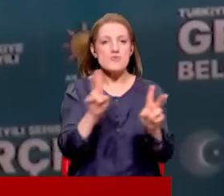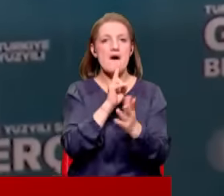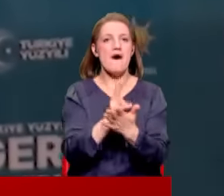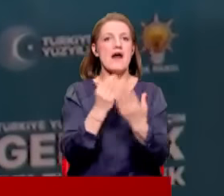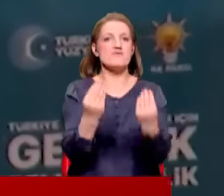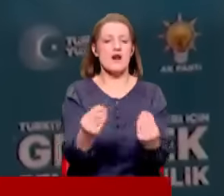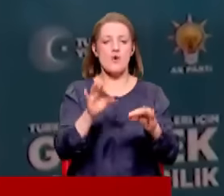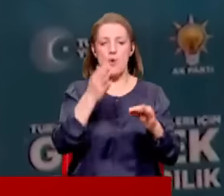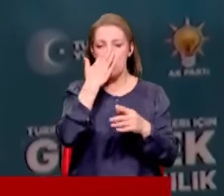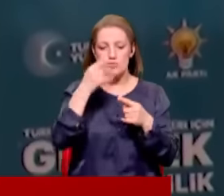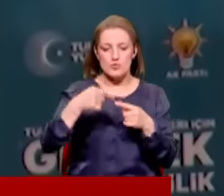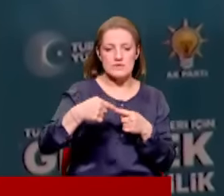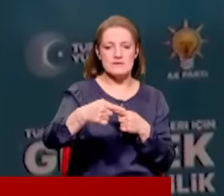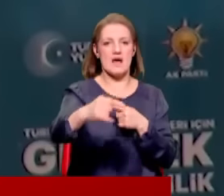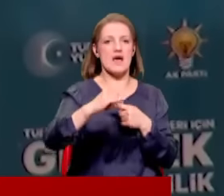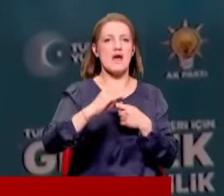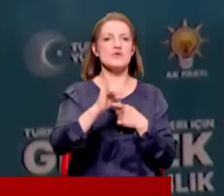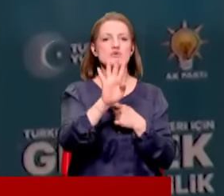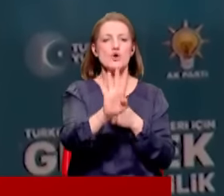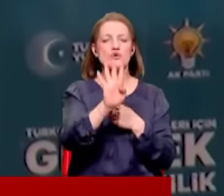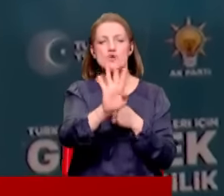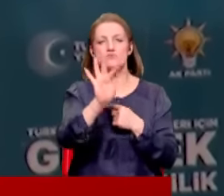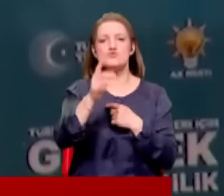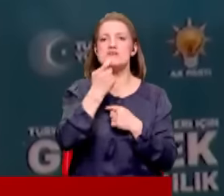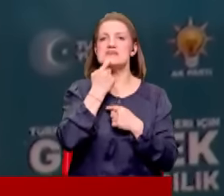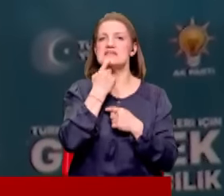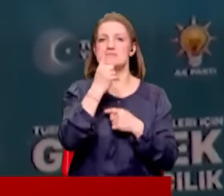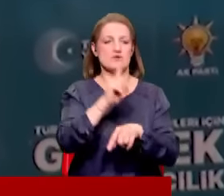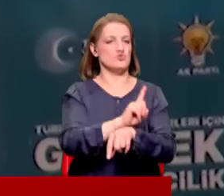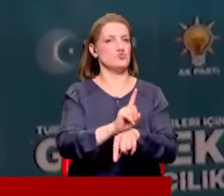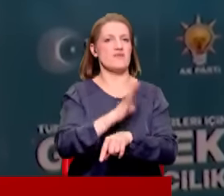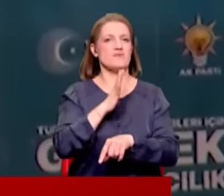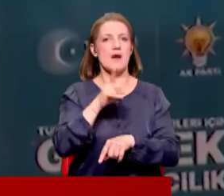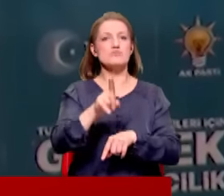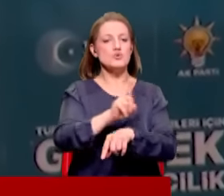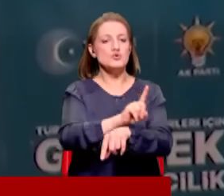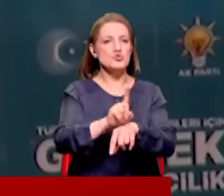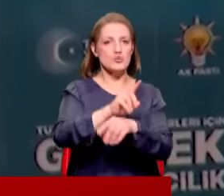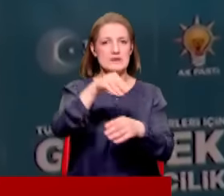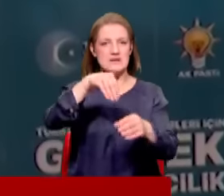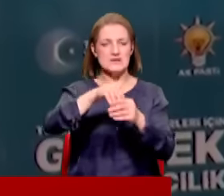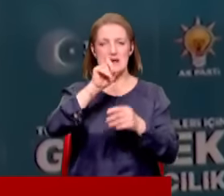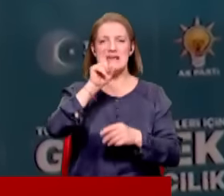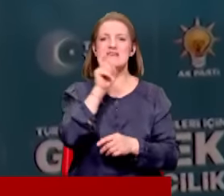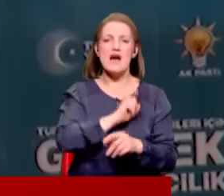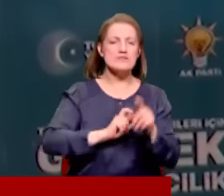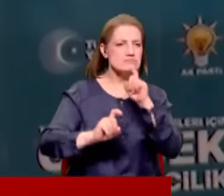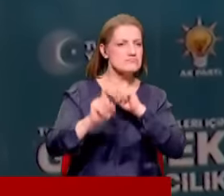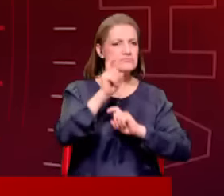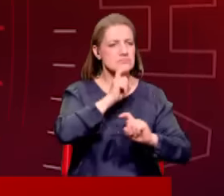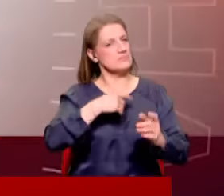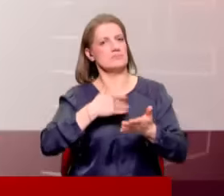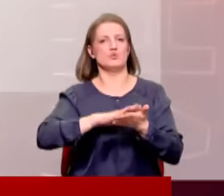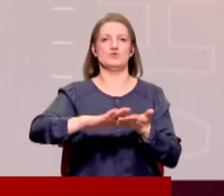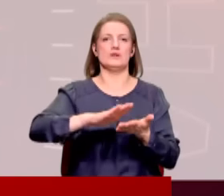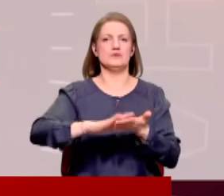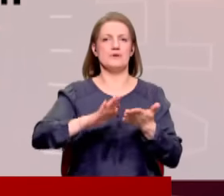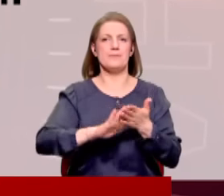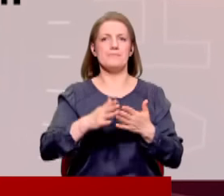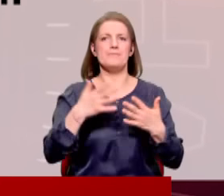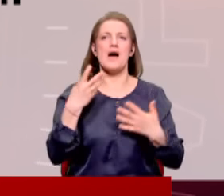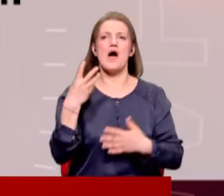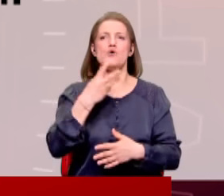verdi. Önümüzdeki yaklaşık 4-4,5 yıllık bir süre var. Bu süre zarfında yanlışlarımızı düzelteceğiz. Erdoğan'ın